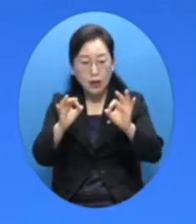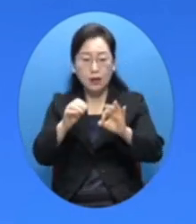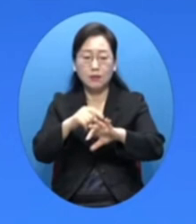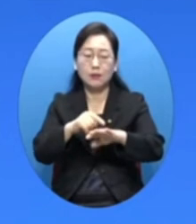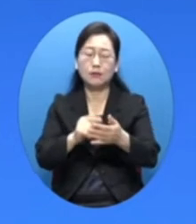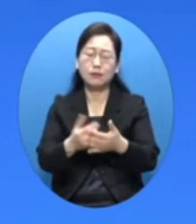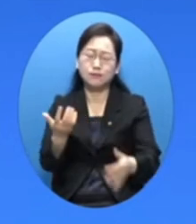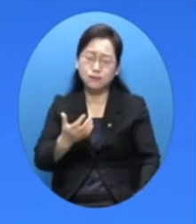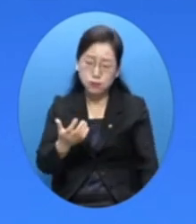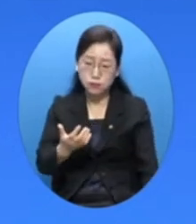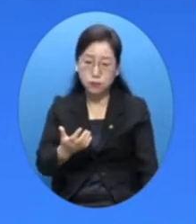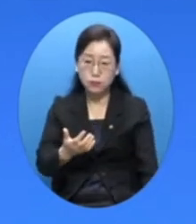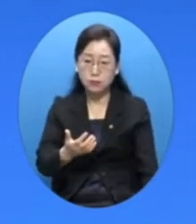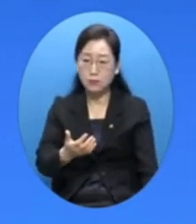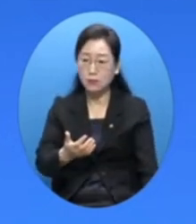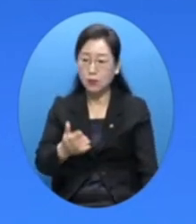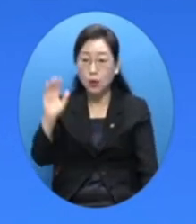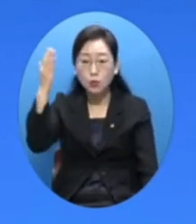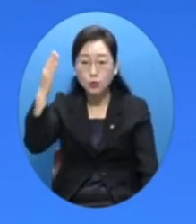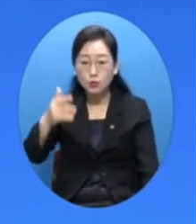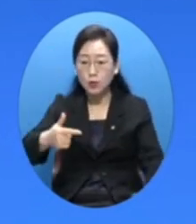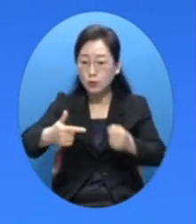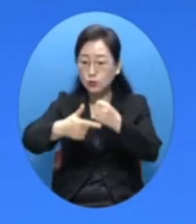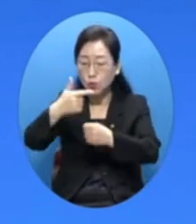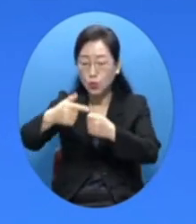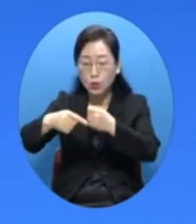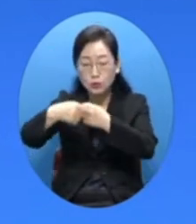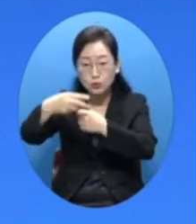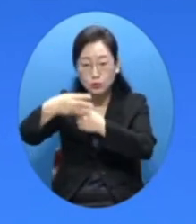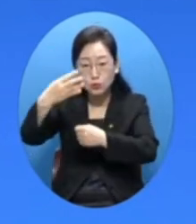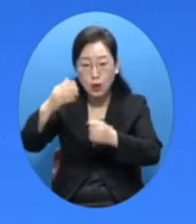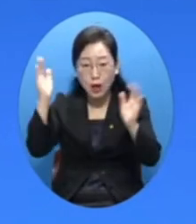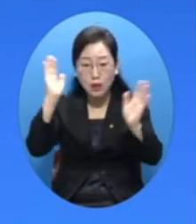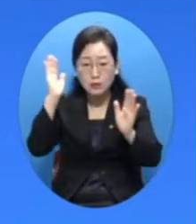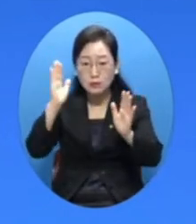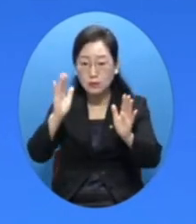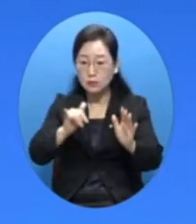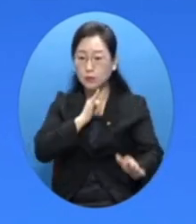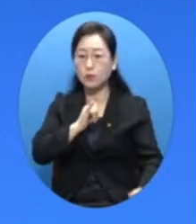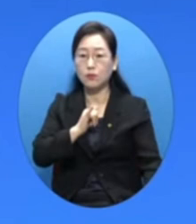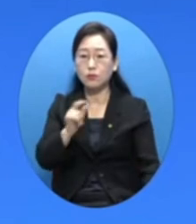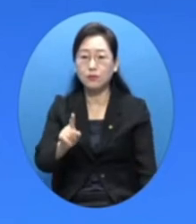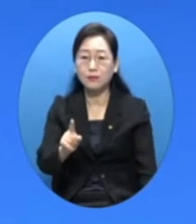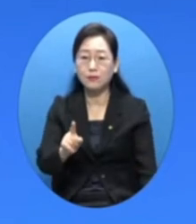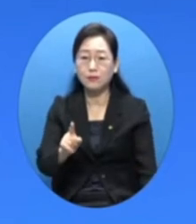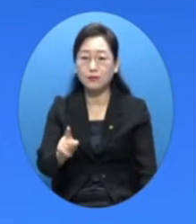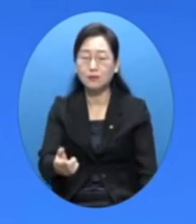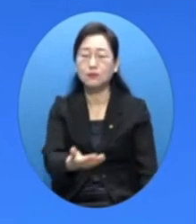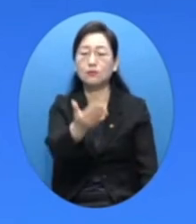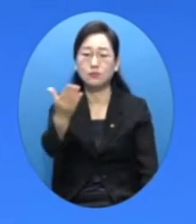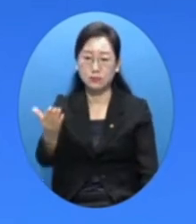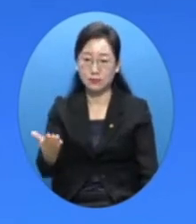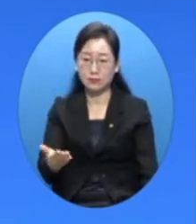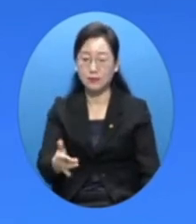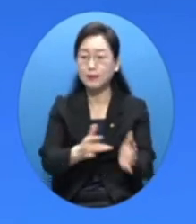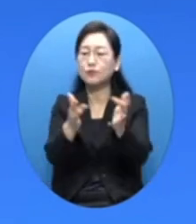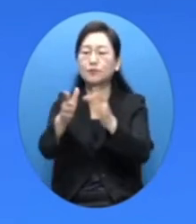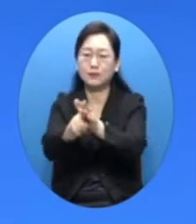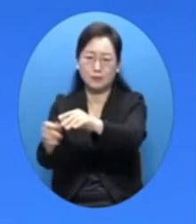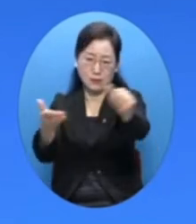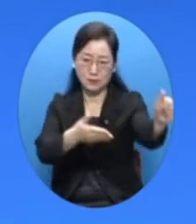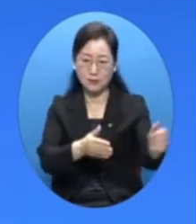안타까웠습니다. 어떻게 하면 요즘은 초등학생들까지 자기 생명을 포기하나. 여러분, 예수를 믿어야